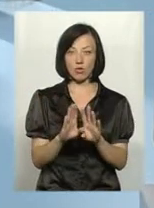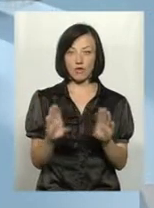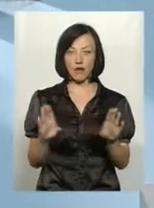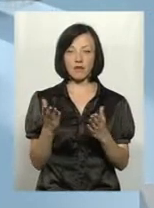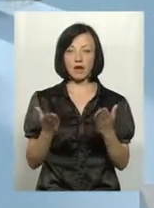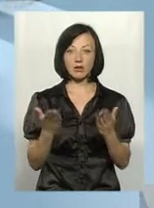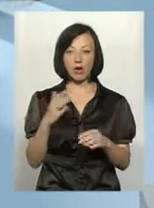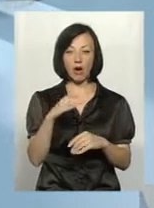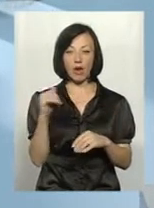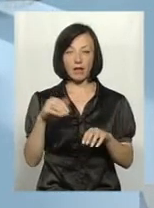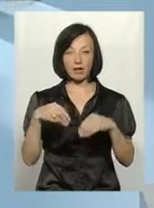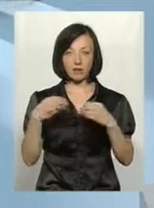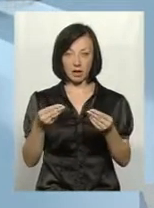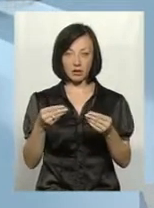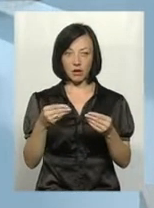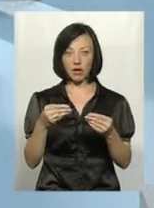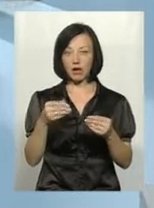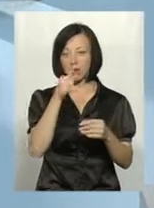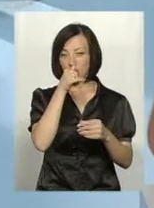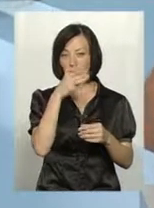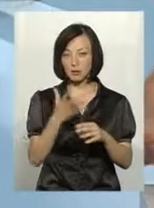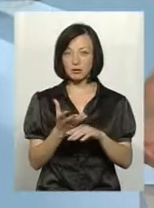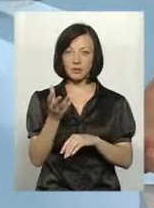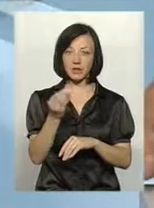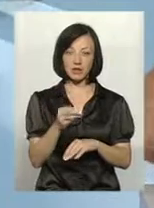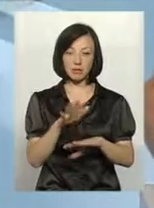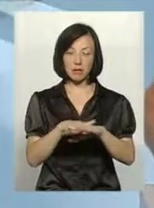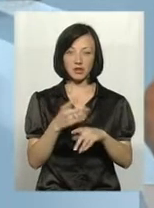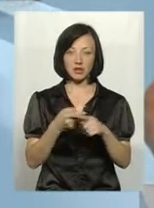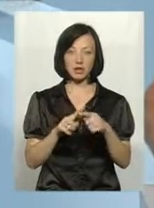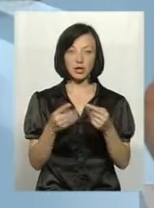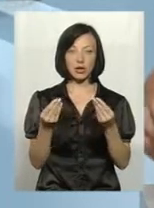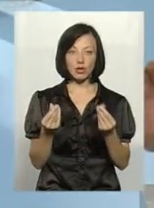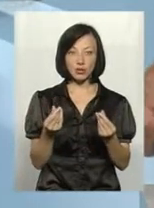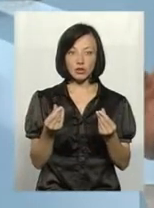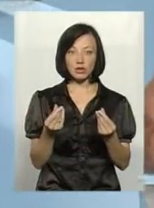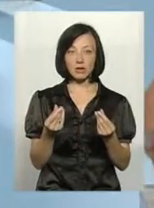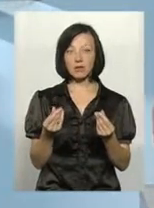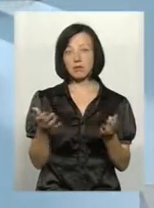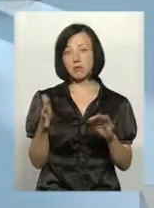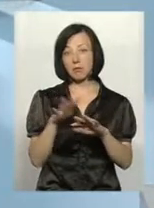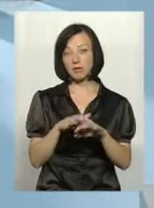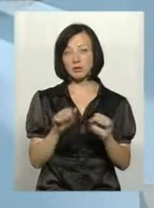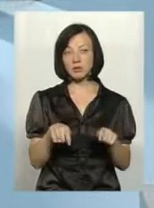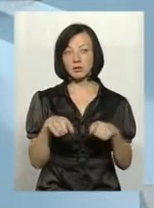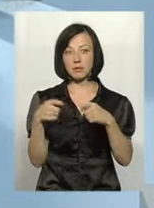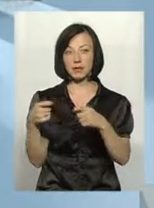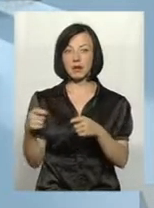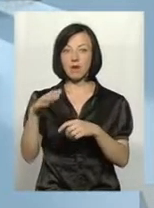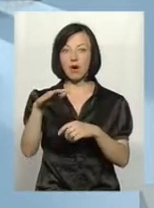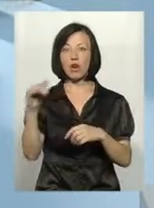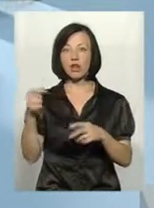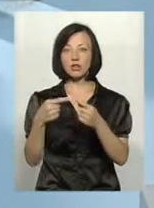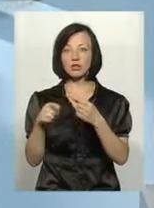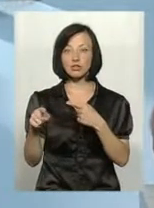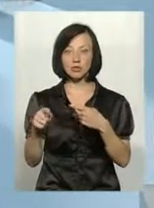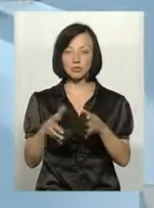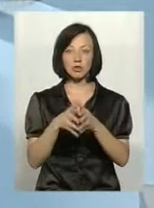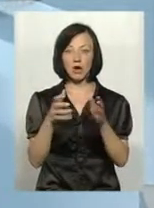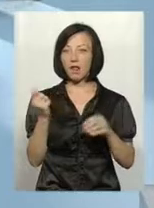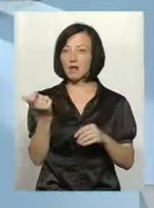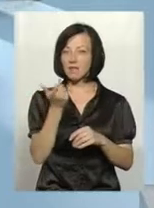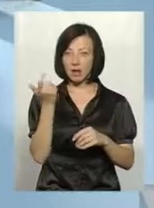Якщо орендар не може сплатити банку ці гроші, які він взяв, ну що ж, банк може передати землю в оренду іншому, в іншому, але